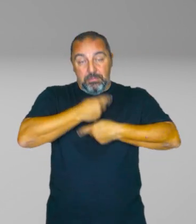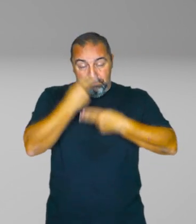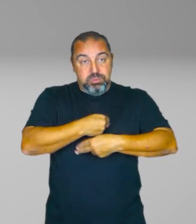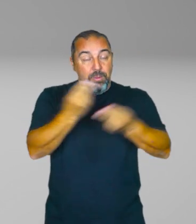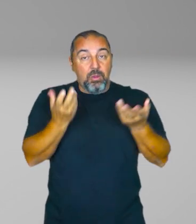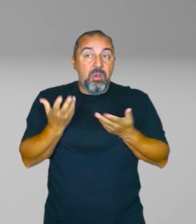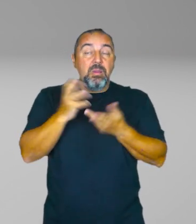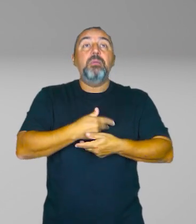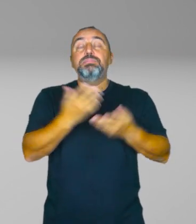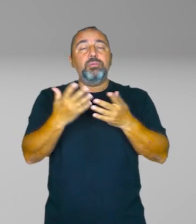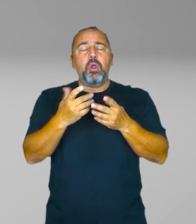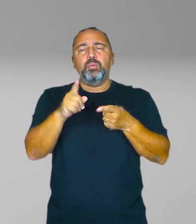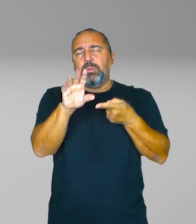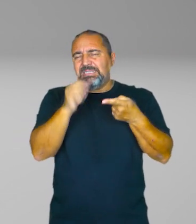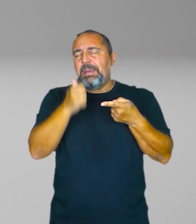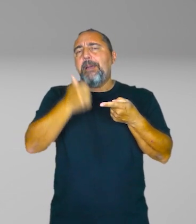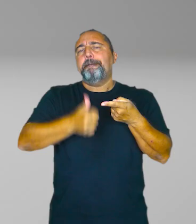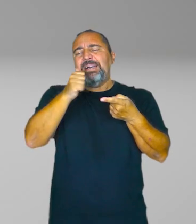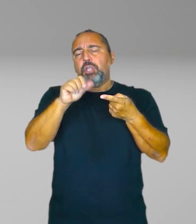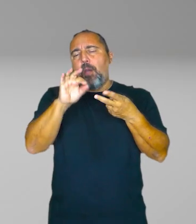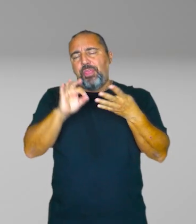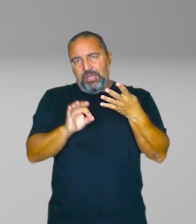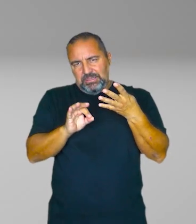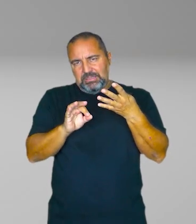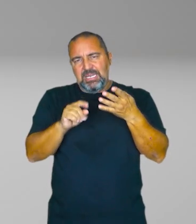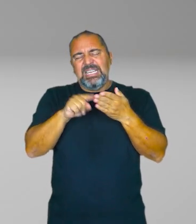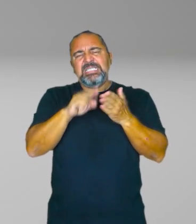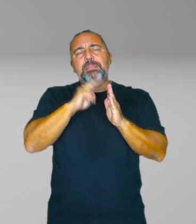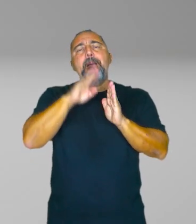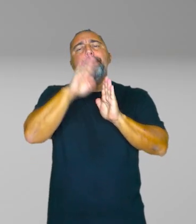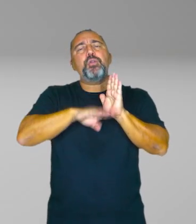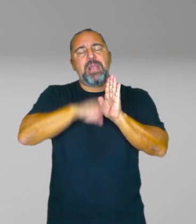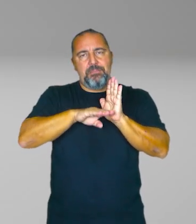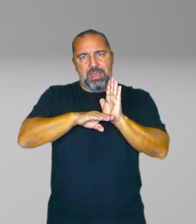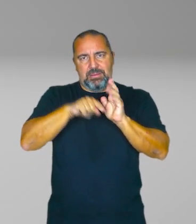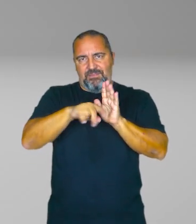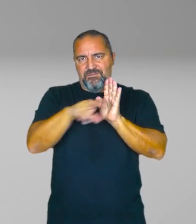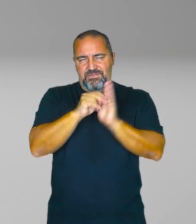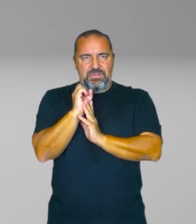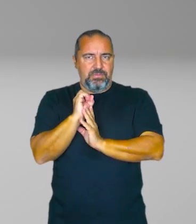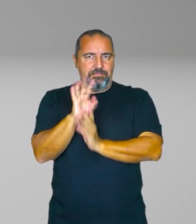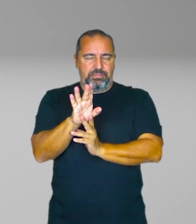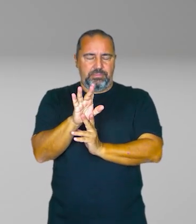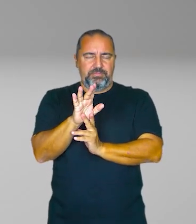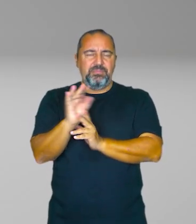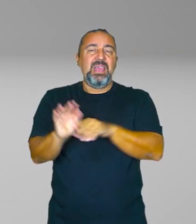4. Argitaratu aurretik, hautatu más opciones eta aukeratu programar este reel.